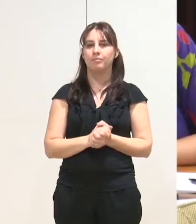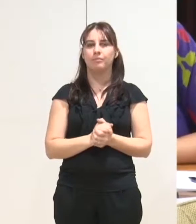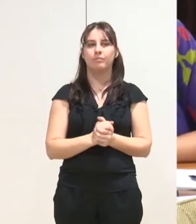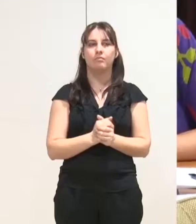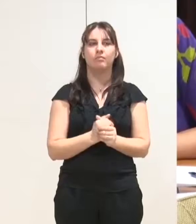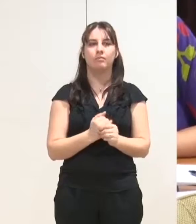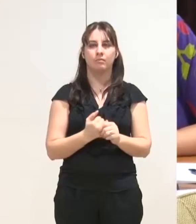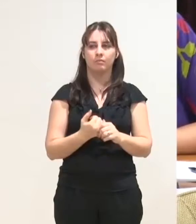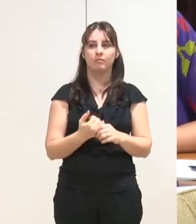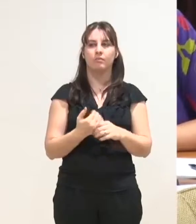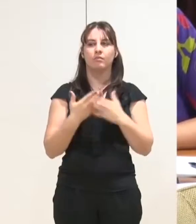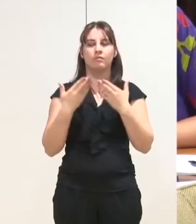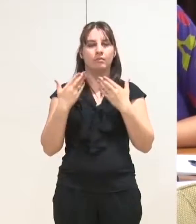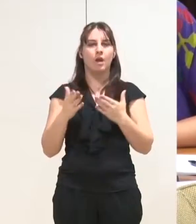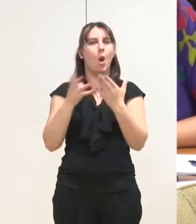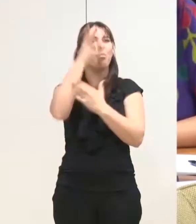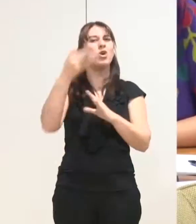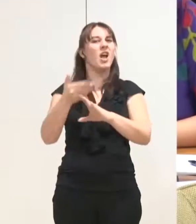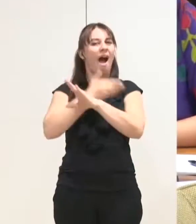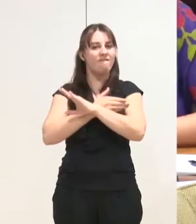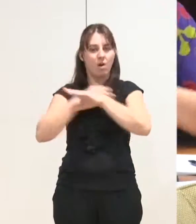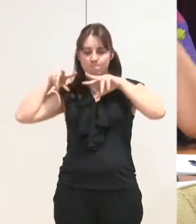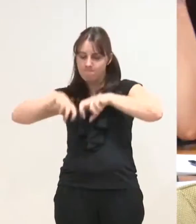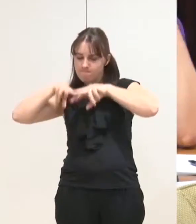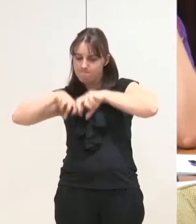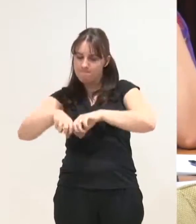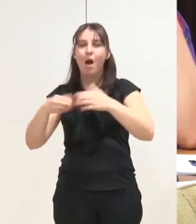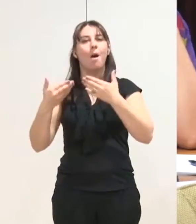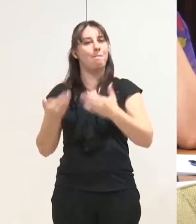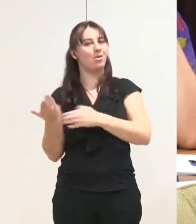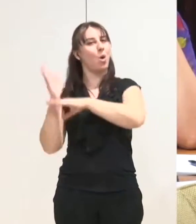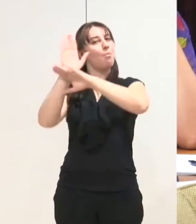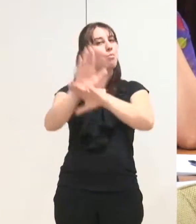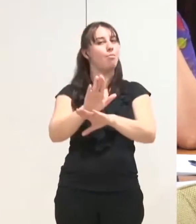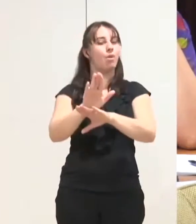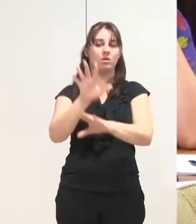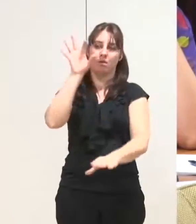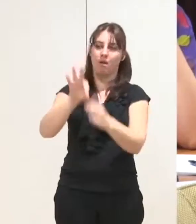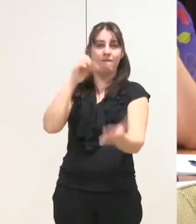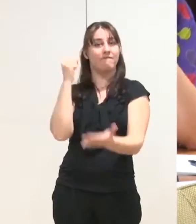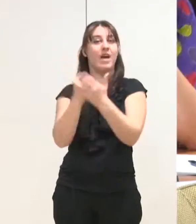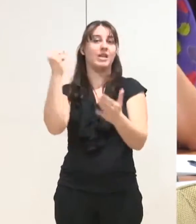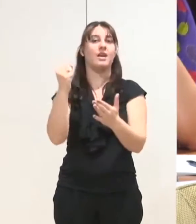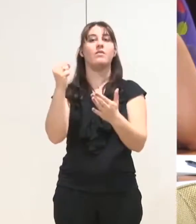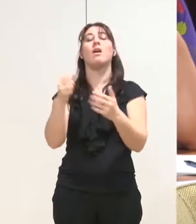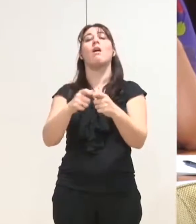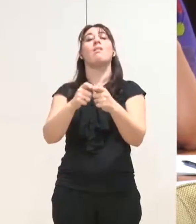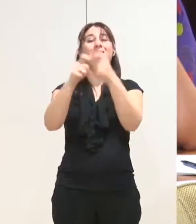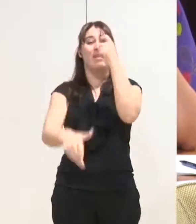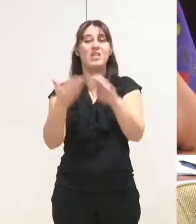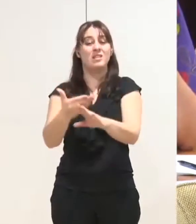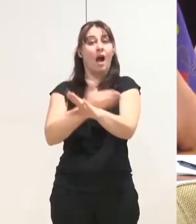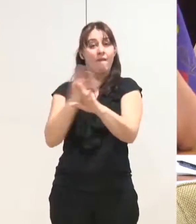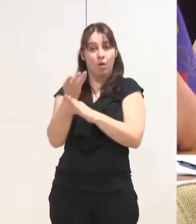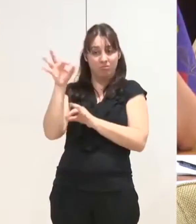Donc au terme de la phase d'étude d'avant-projet, il vous est maintenant proposé de valider l'avant-projet définitif.